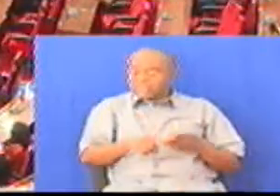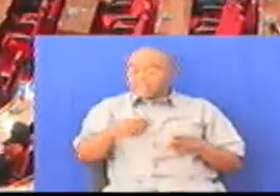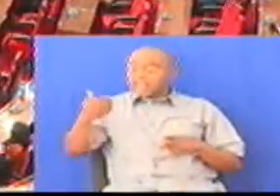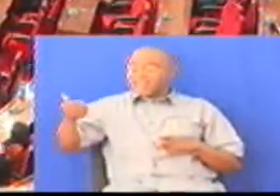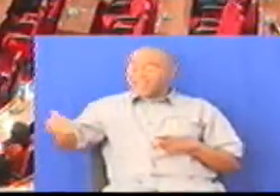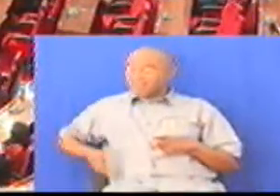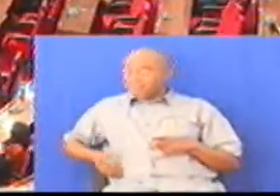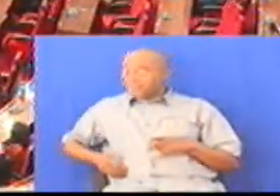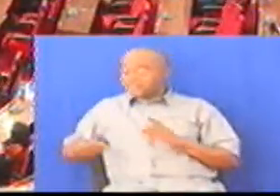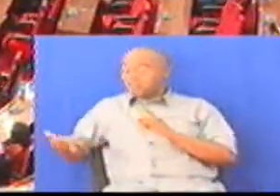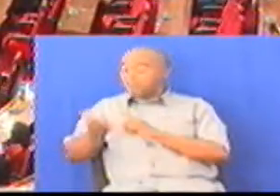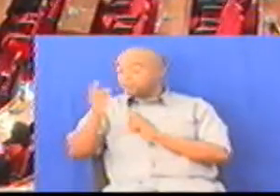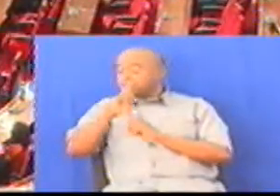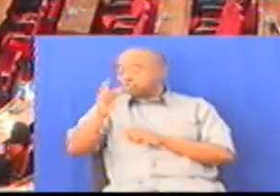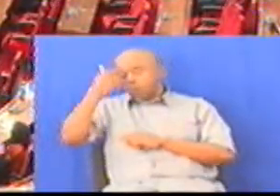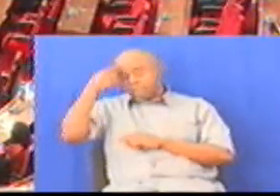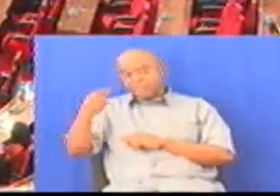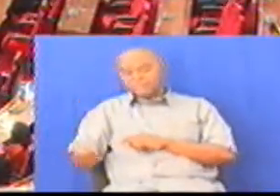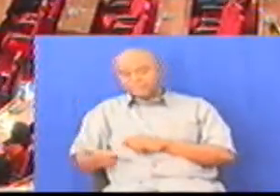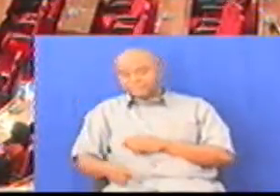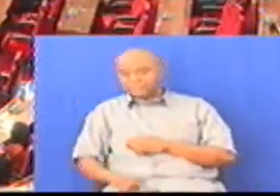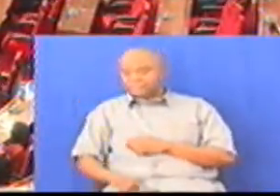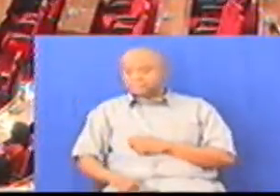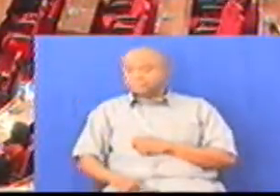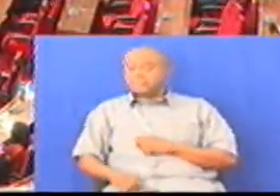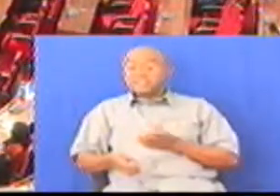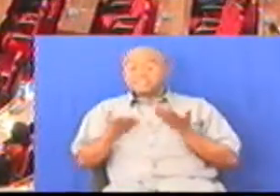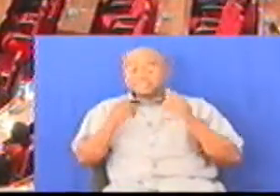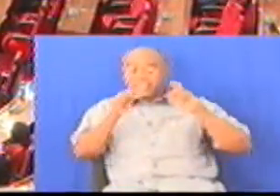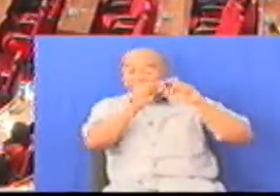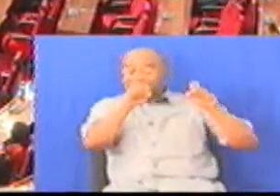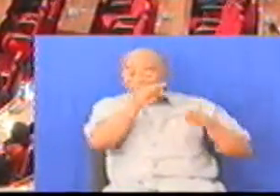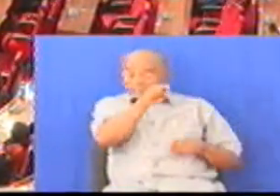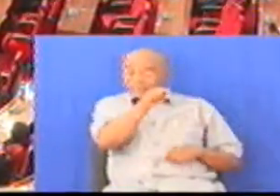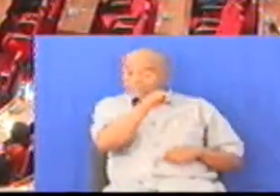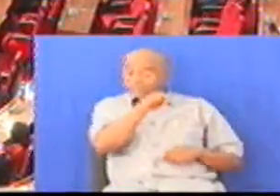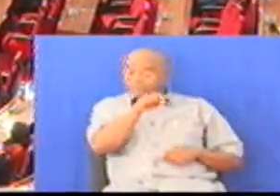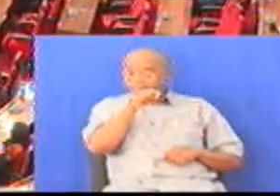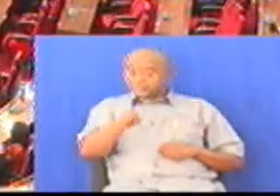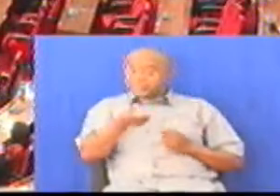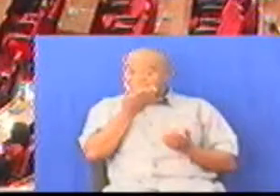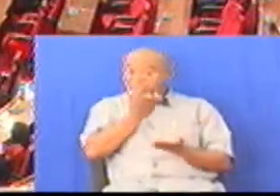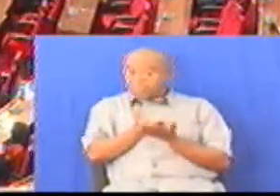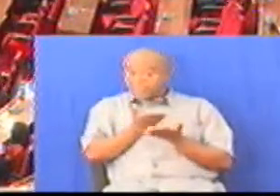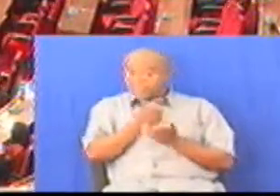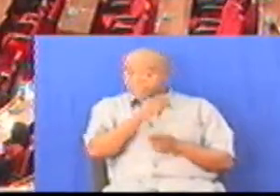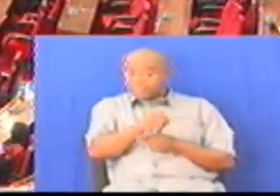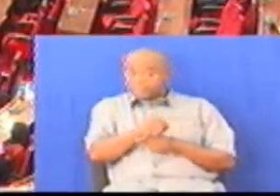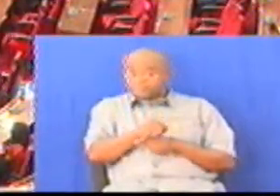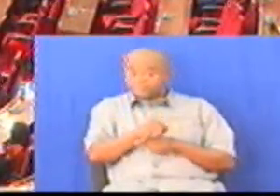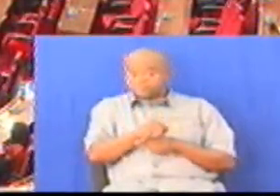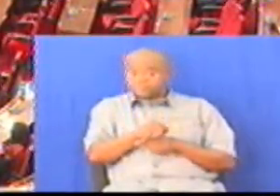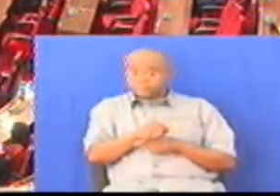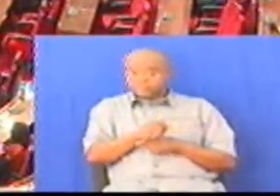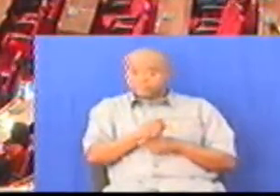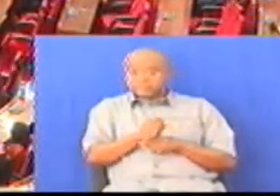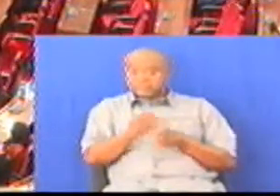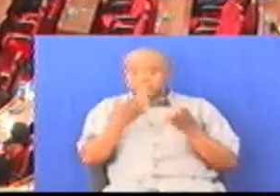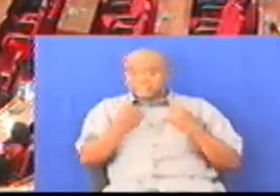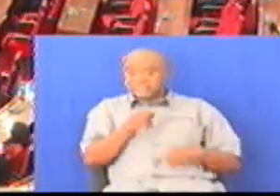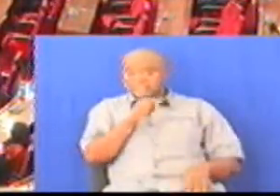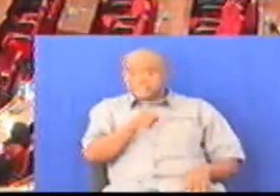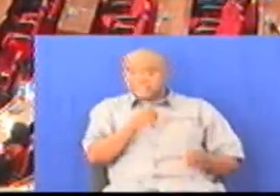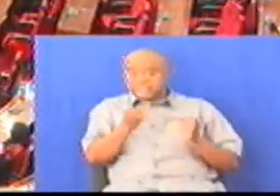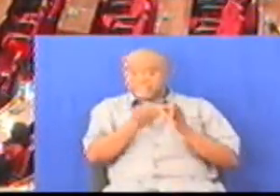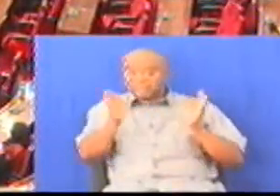sio waadilifu. Mheshimiwa Spika, hivyo kifungu hiki kama kinavyopendekezwa na mtoa hoja na kwa kauli yake mwenyewe kuwa